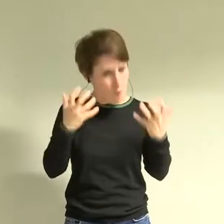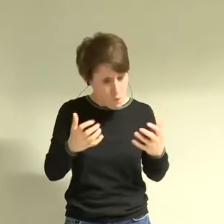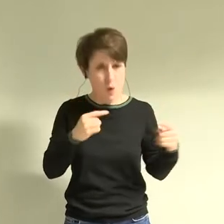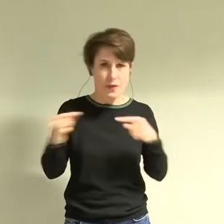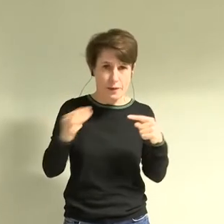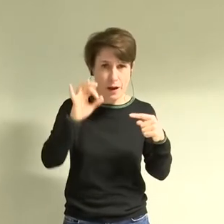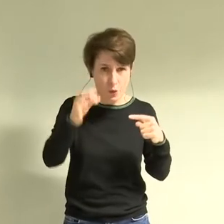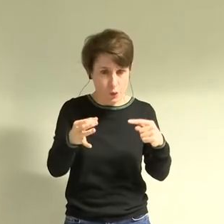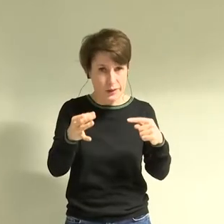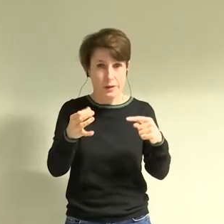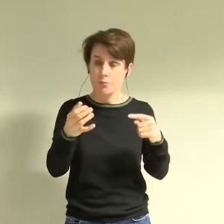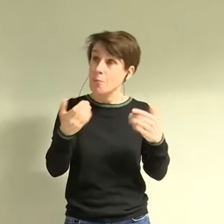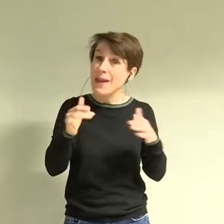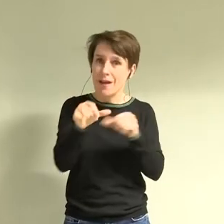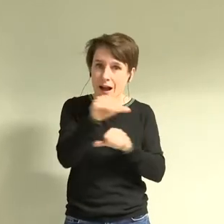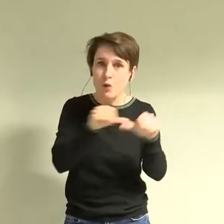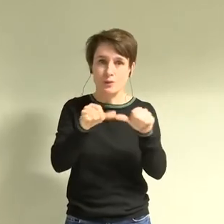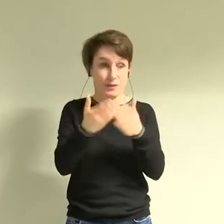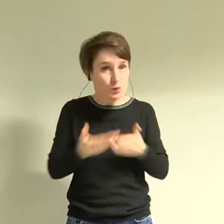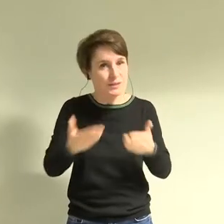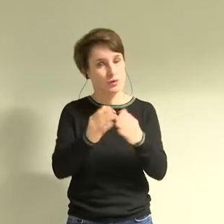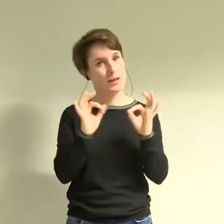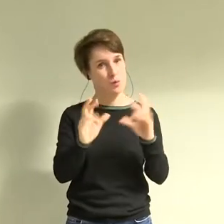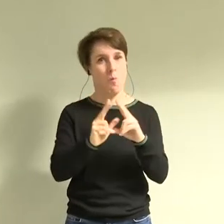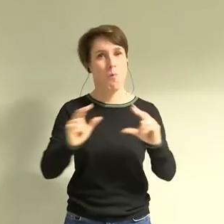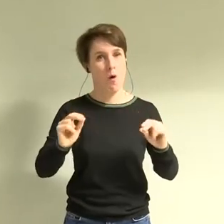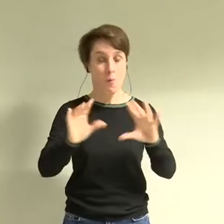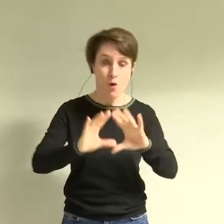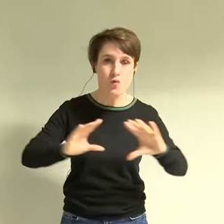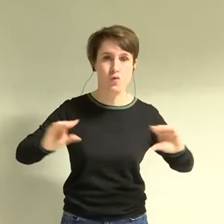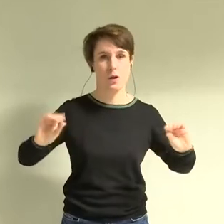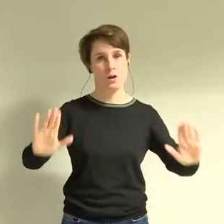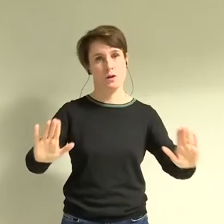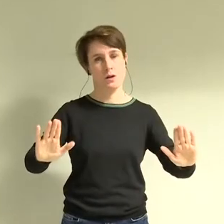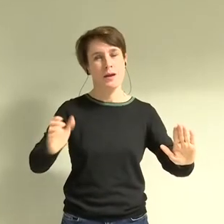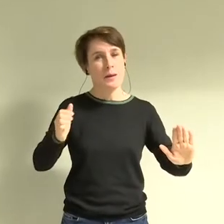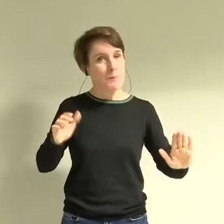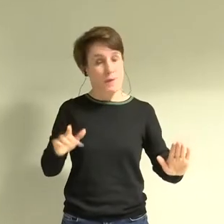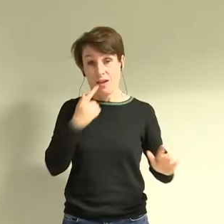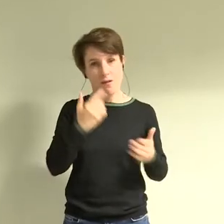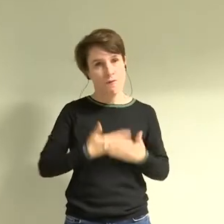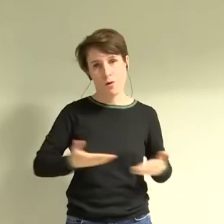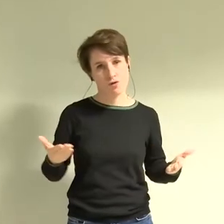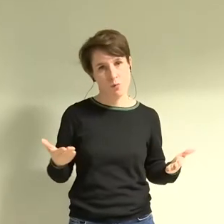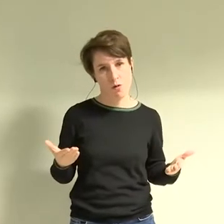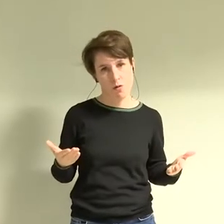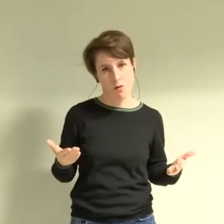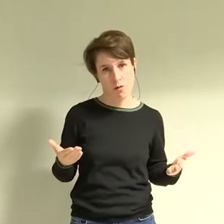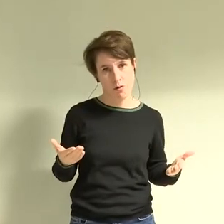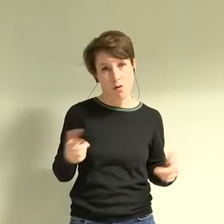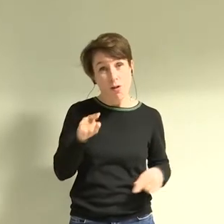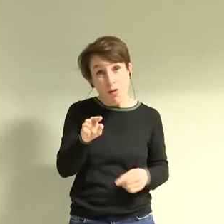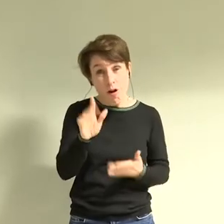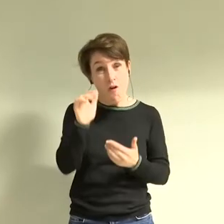des situations et dans un contexte sain et apaisée et mais juste parce que on trouve que franchement interpeller l'assemblée nationale